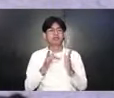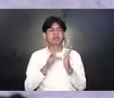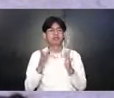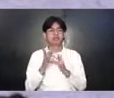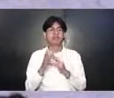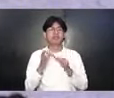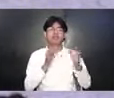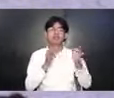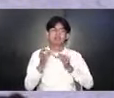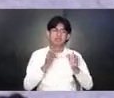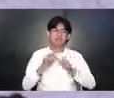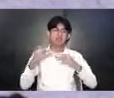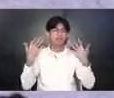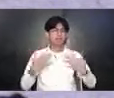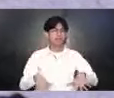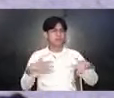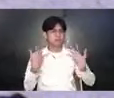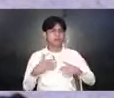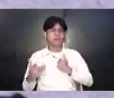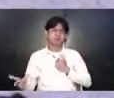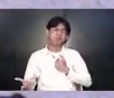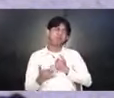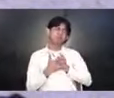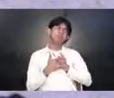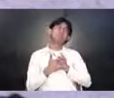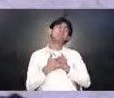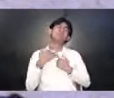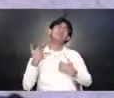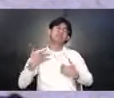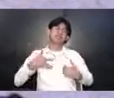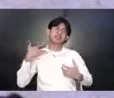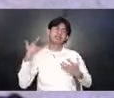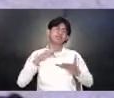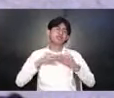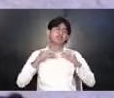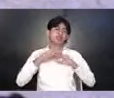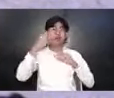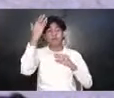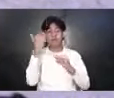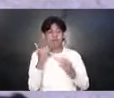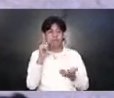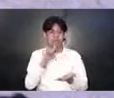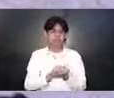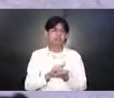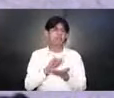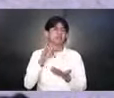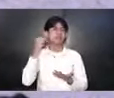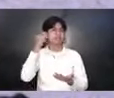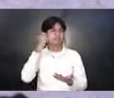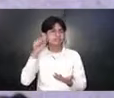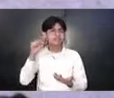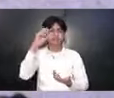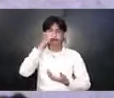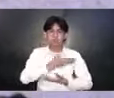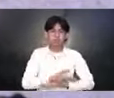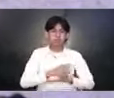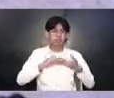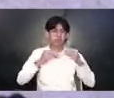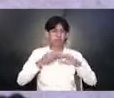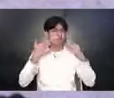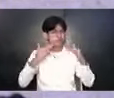grabe yan. Damang-dama niya. That is why the prodigal son is the pearl of all